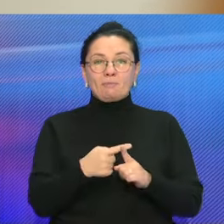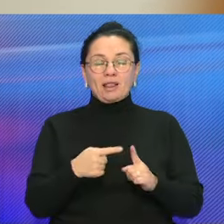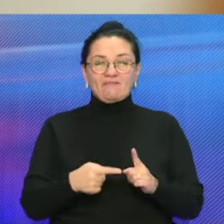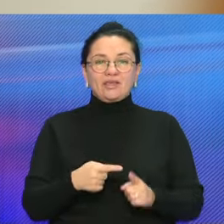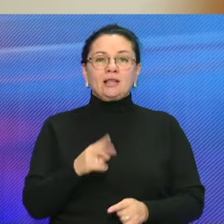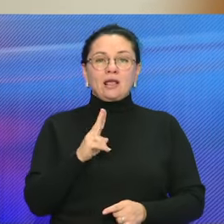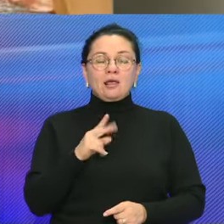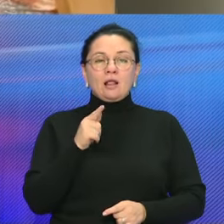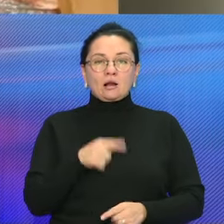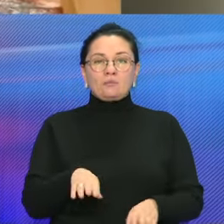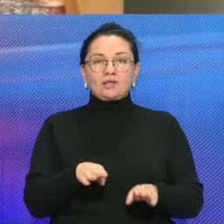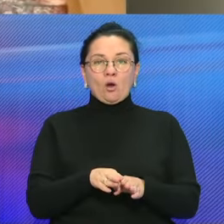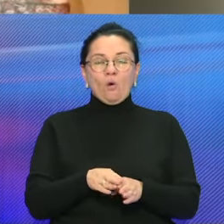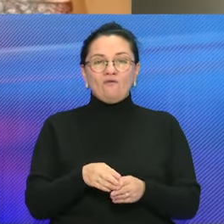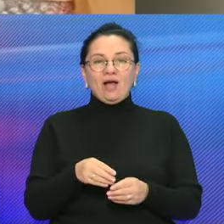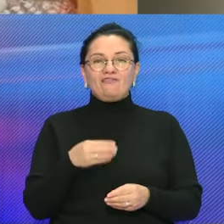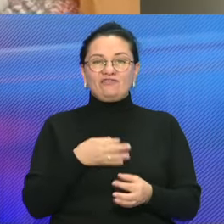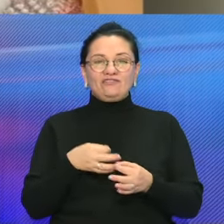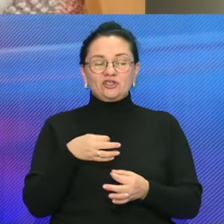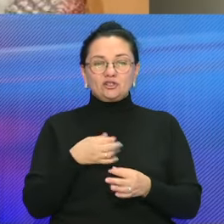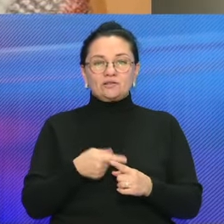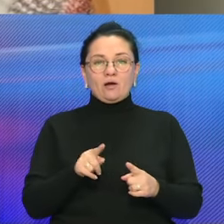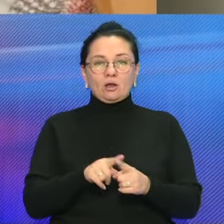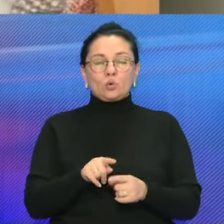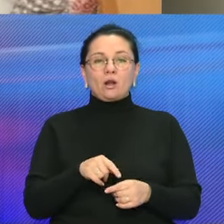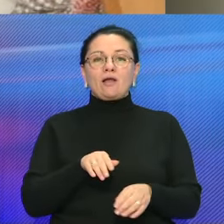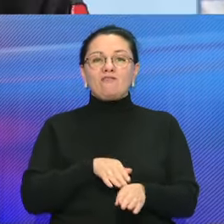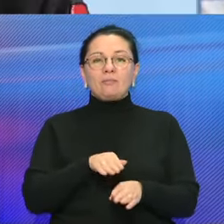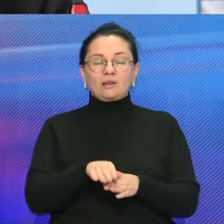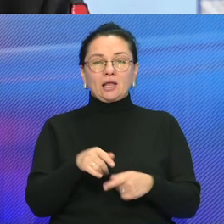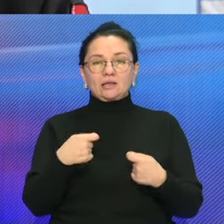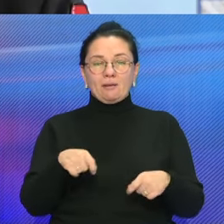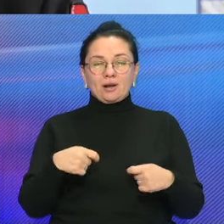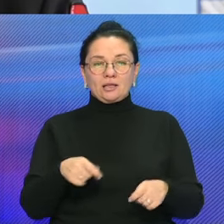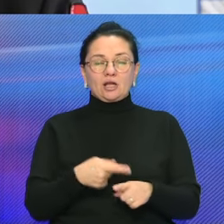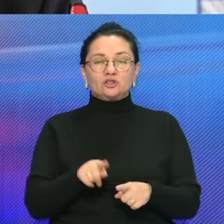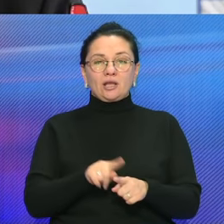указанного вещества, которое предназначалось для дальнейшей реализации. В ближайшее время